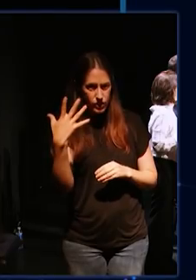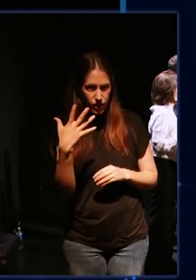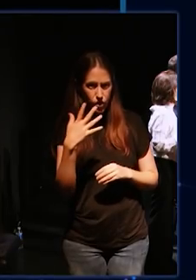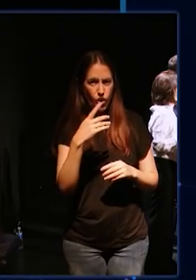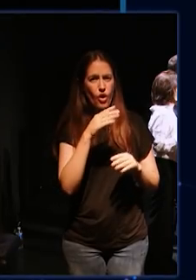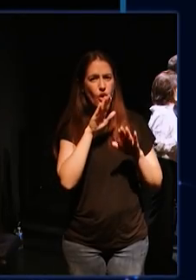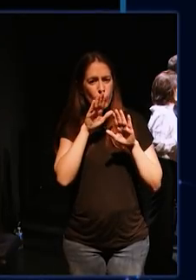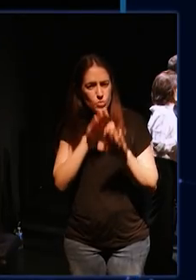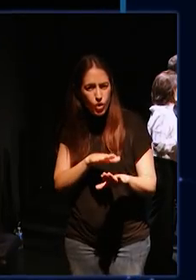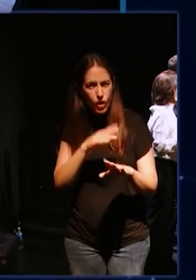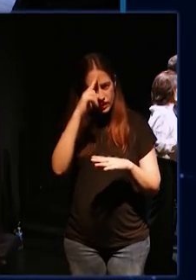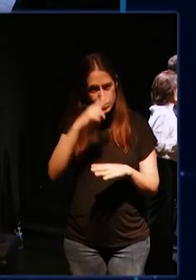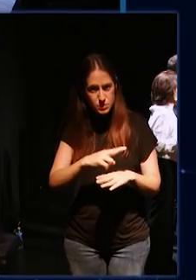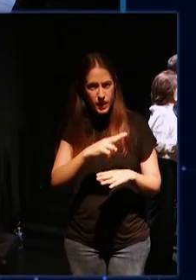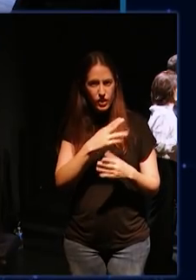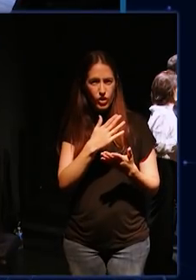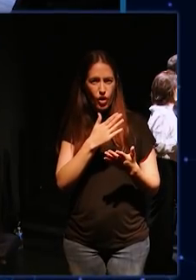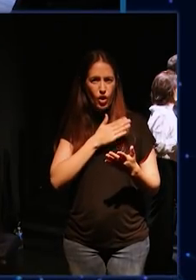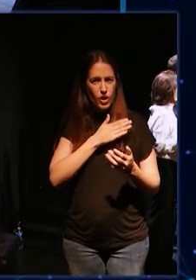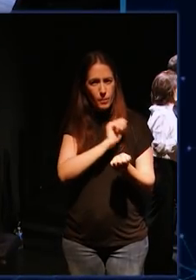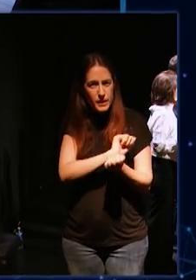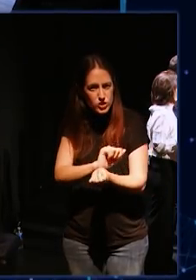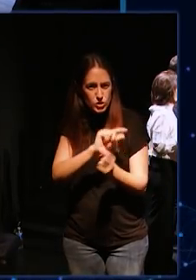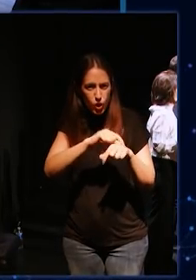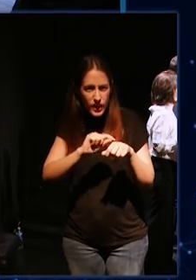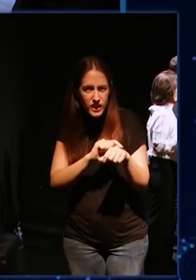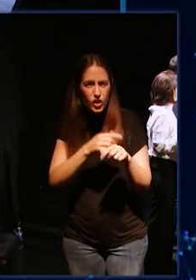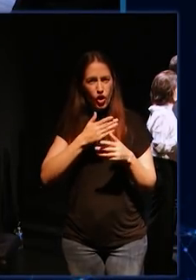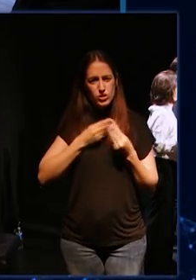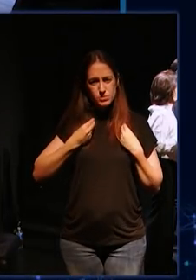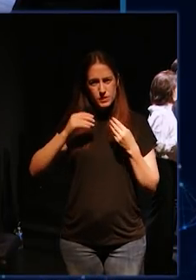nostres presos polítics, als nostres exiliats, i seria una manera